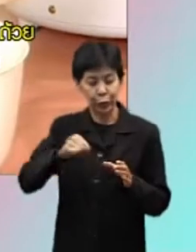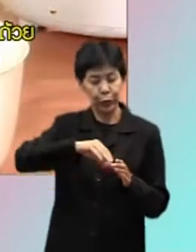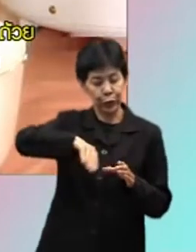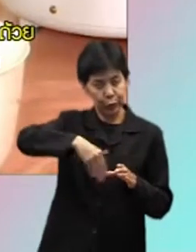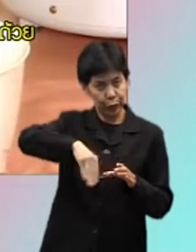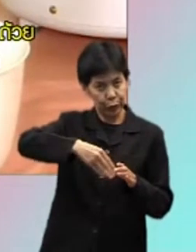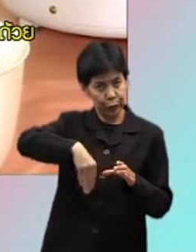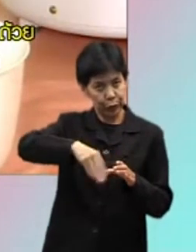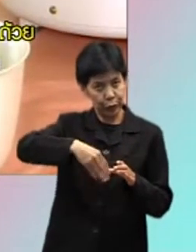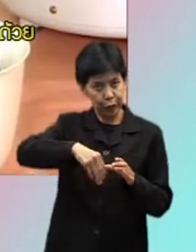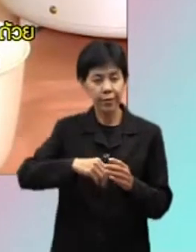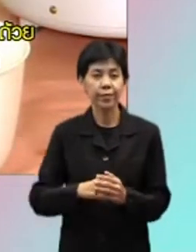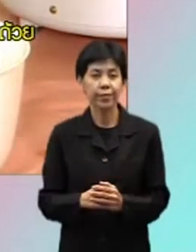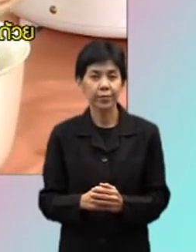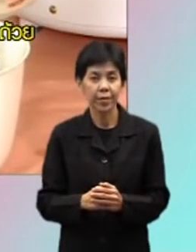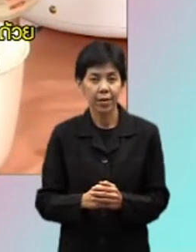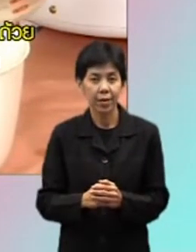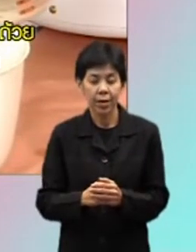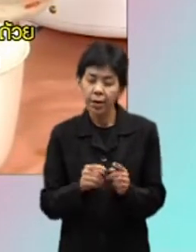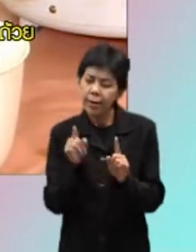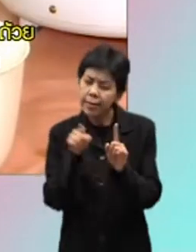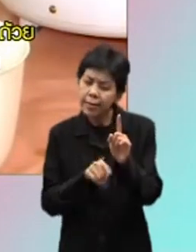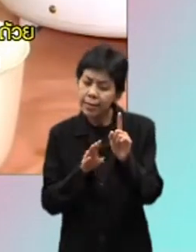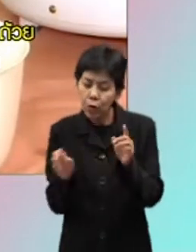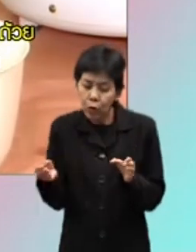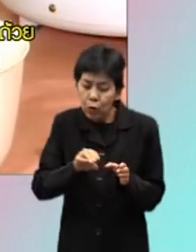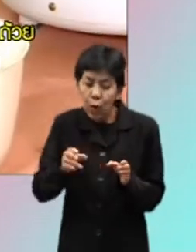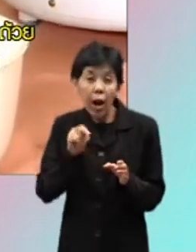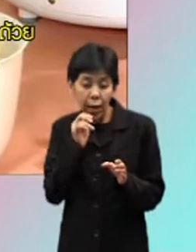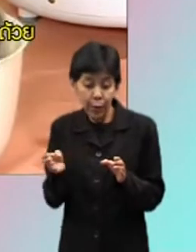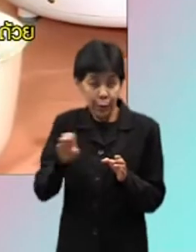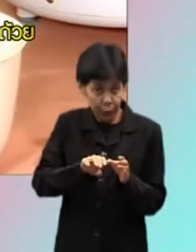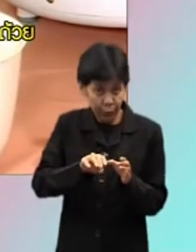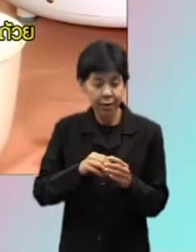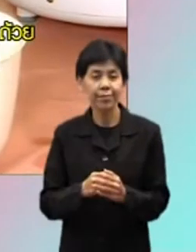นะคะแป้งข้าวโพดใส่1/4ถ้วยต่อน้ำ1ถ้วยนะคะ